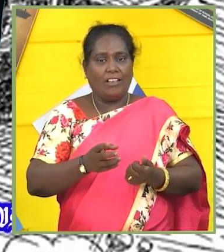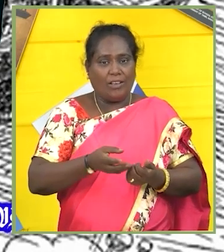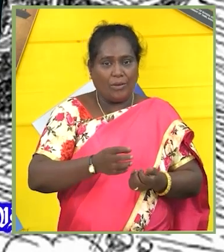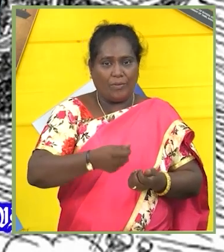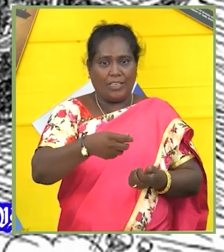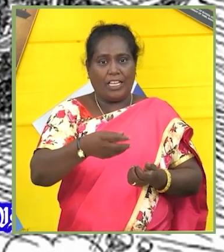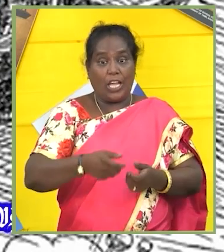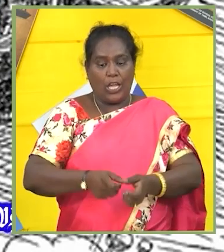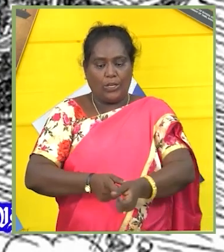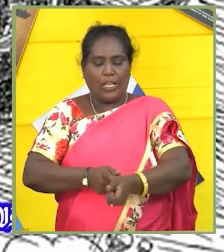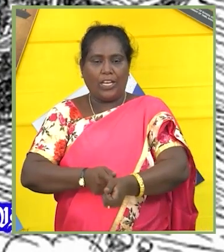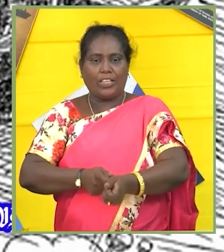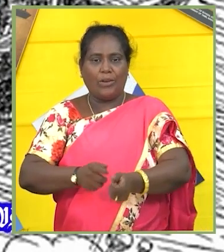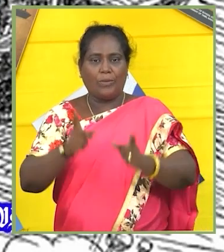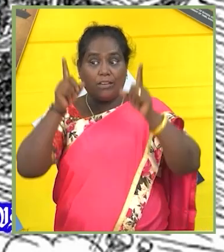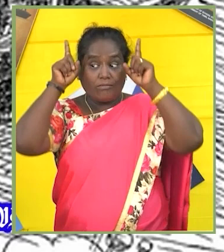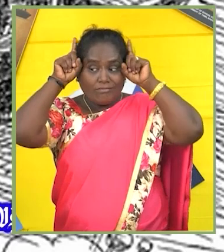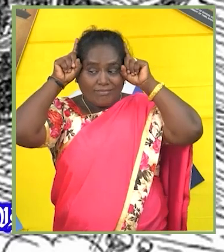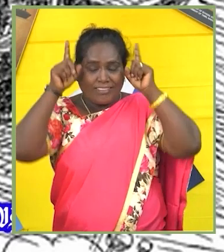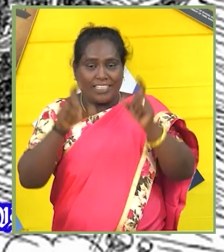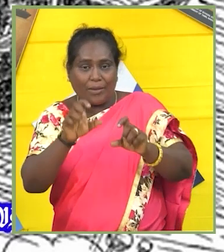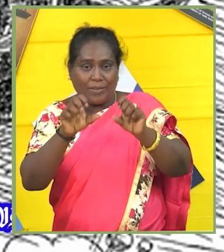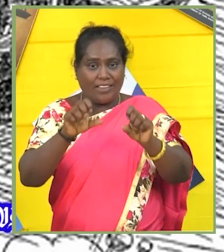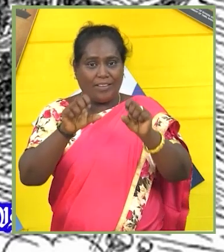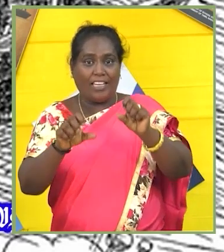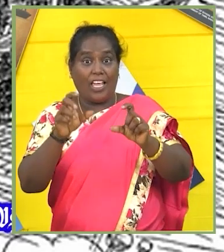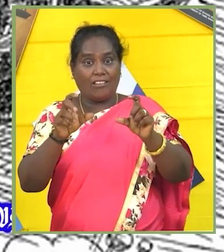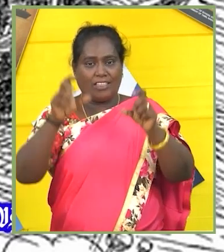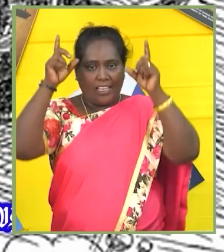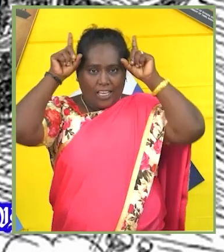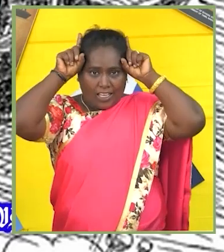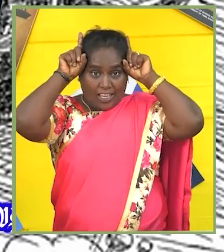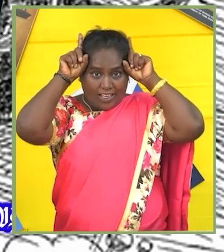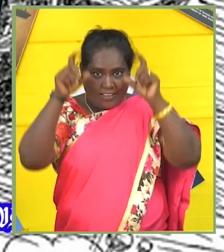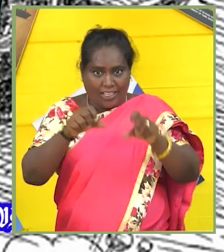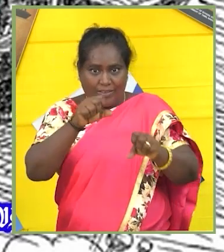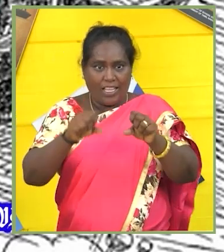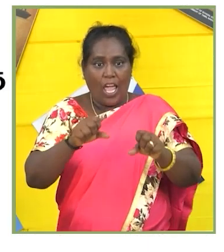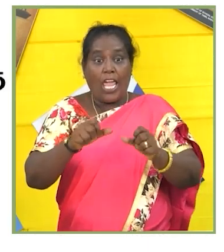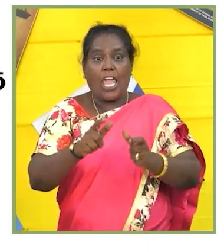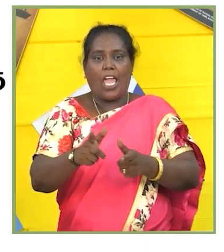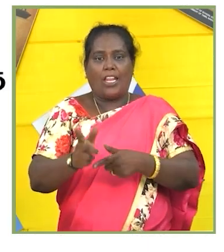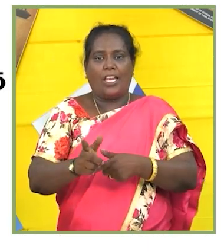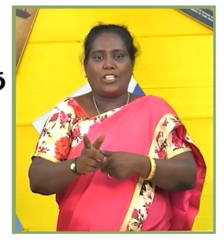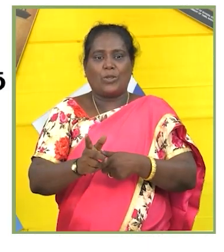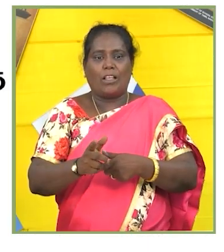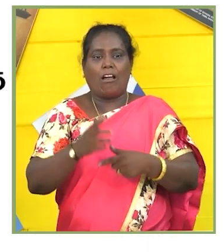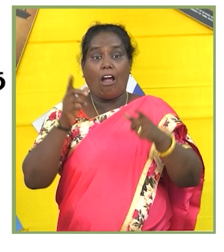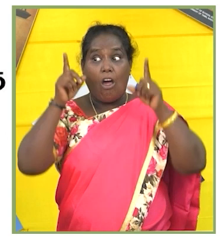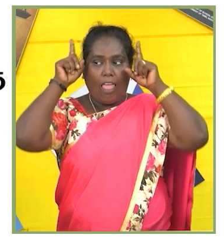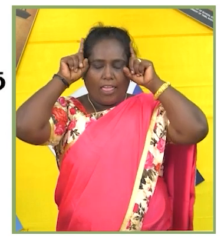வீர விளையாட்டான ஏறு தழுவுதல் பற்றி இப்பாடத்தில் காண இருக்கிறோம். ஏறு தழுவுதல். ஏறு. ஏறு என்ற